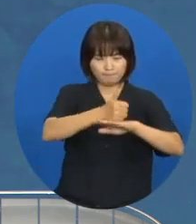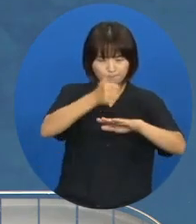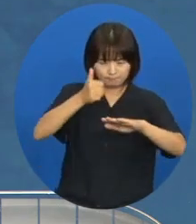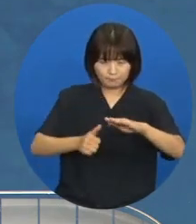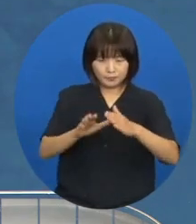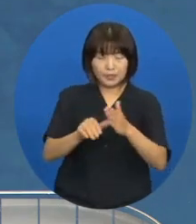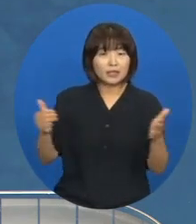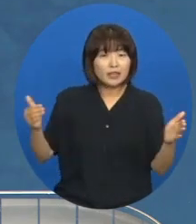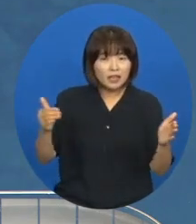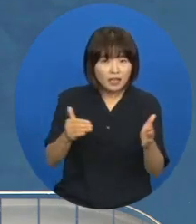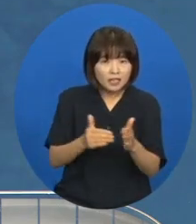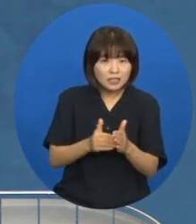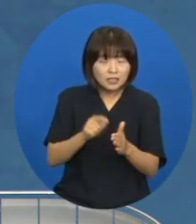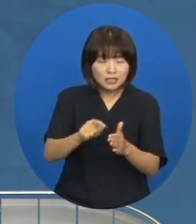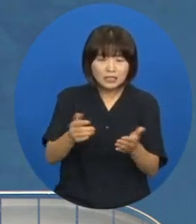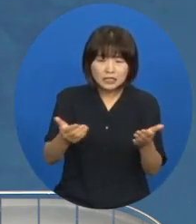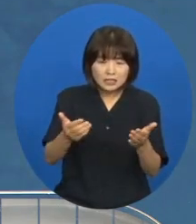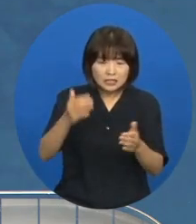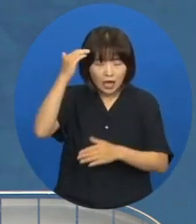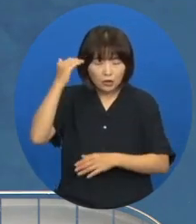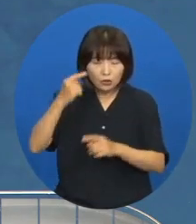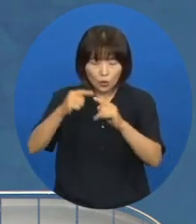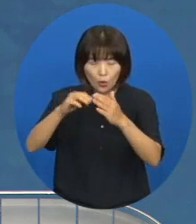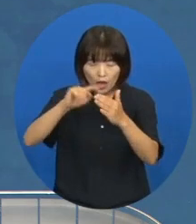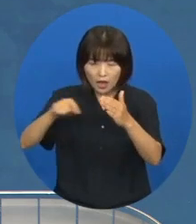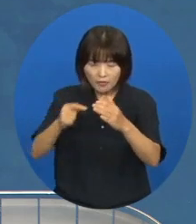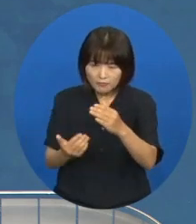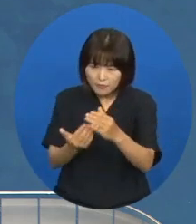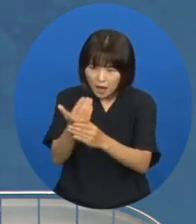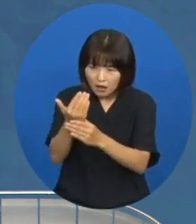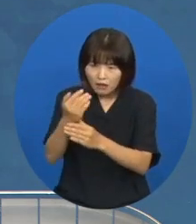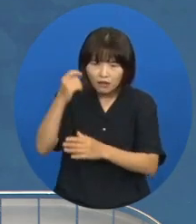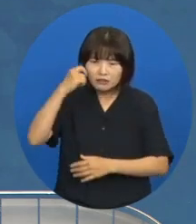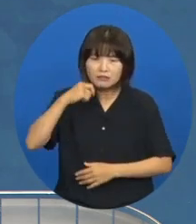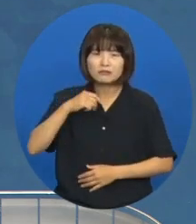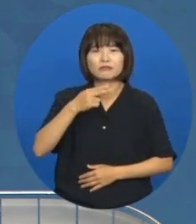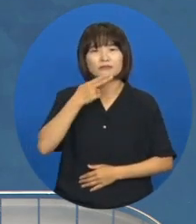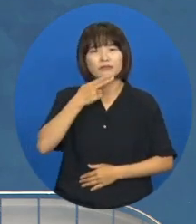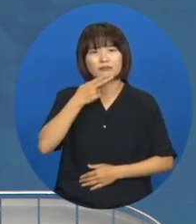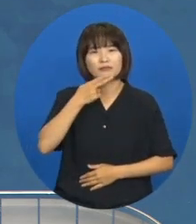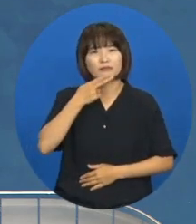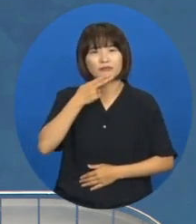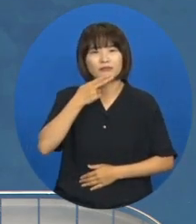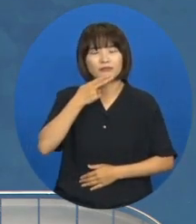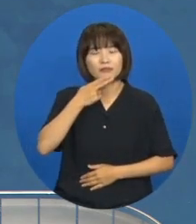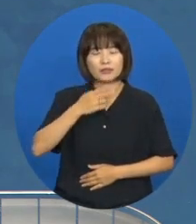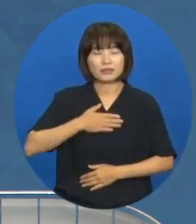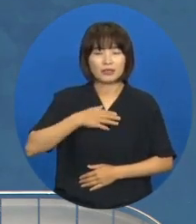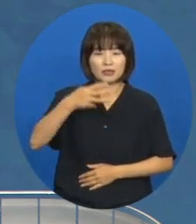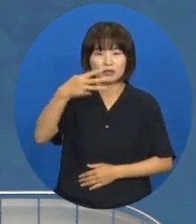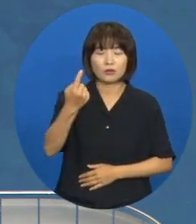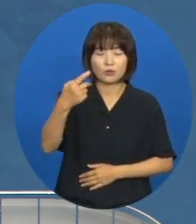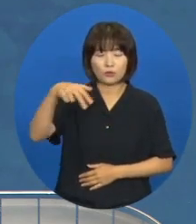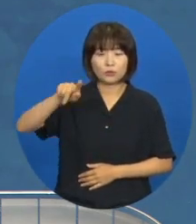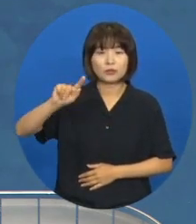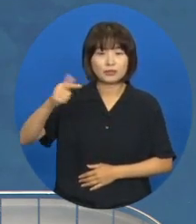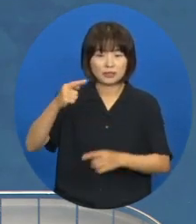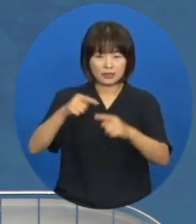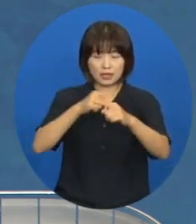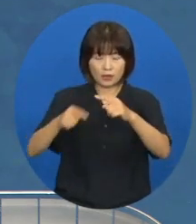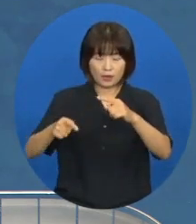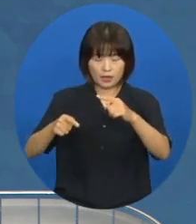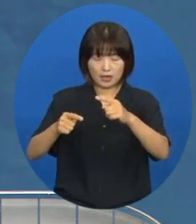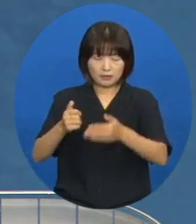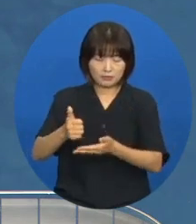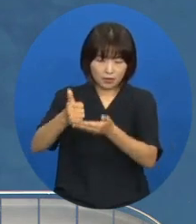때까지 그런 일이 한국교회에 일어나고 있다고 느껴지지 않은 겁니다. 제가 로잔 대회를 이렇게 섬기는